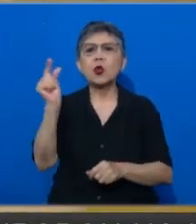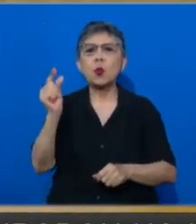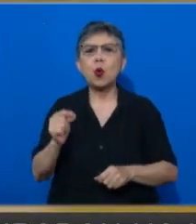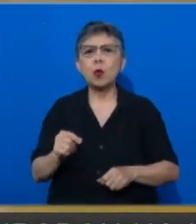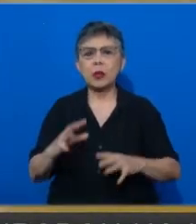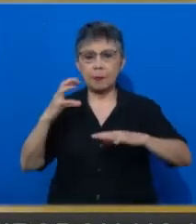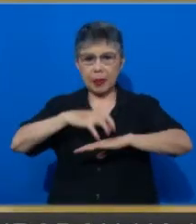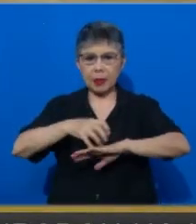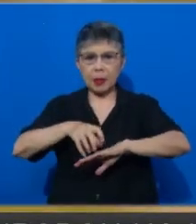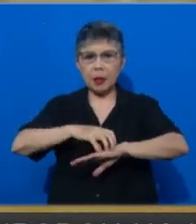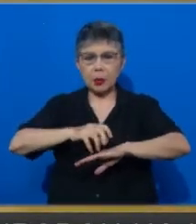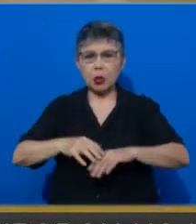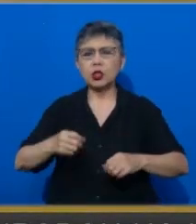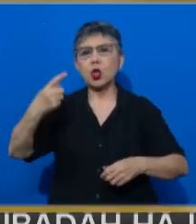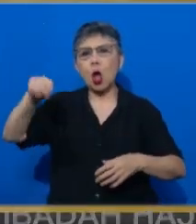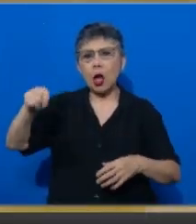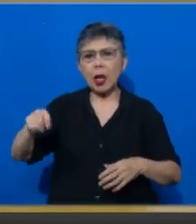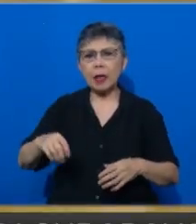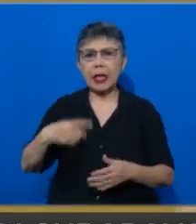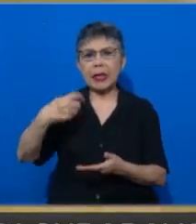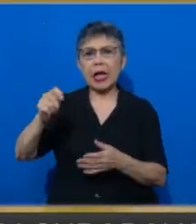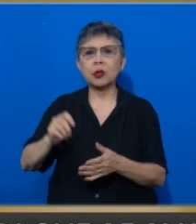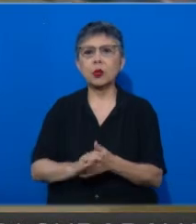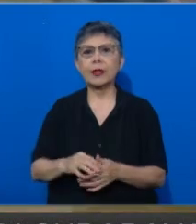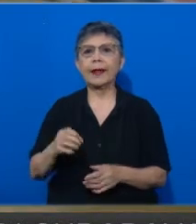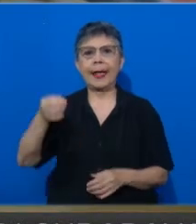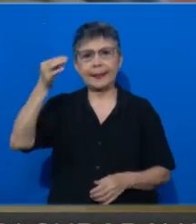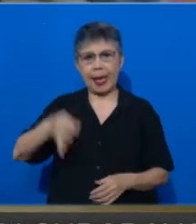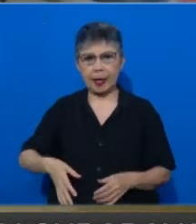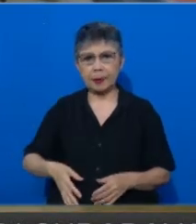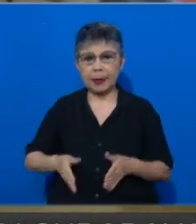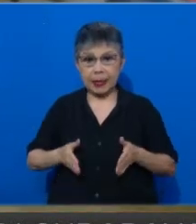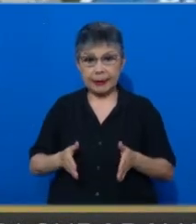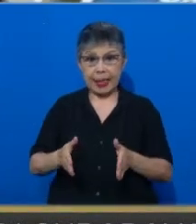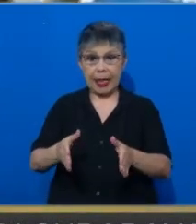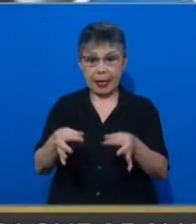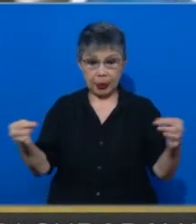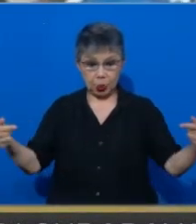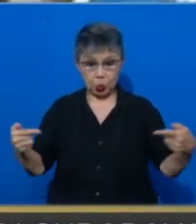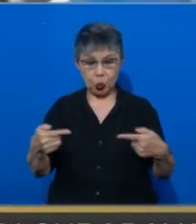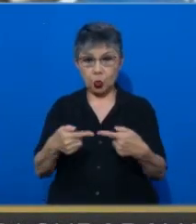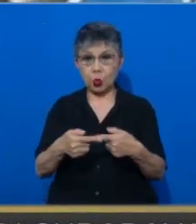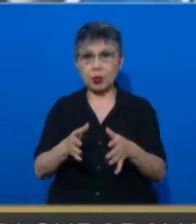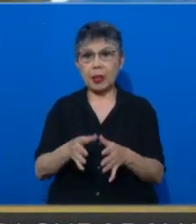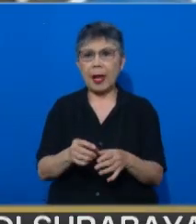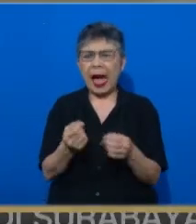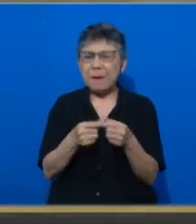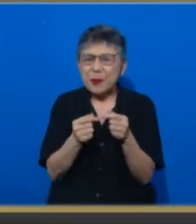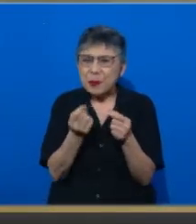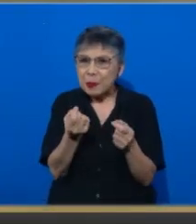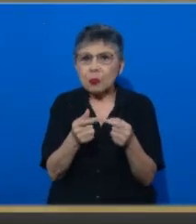tempat ibadah, sekolah, hingga kantor perangkat desa. Jalan antar desa dan kecamatan bahkan nyaris